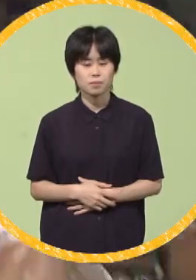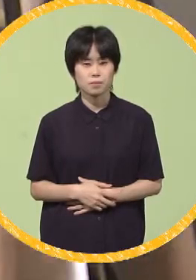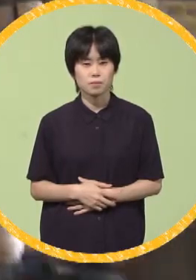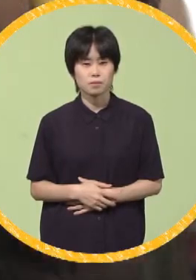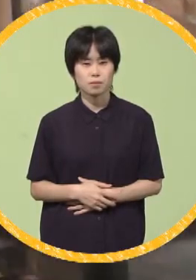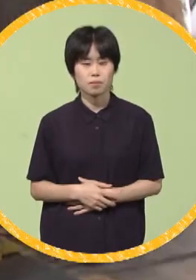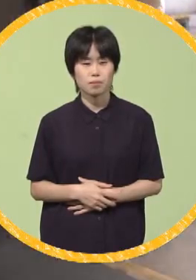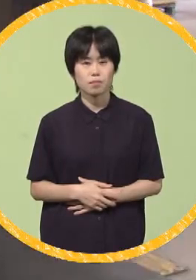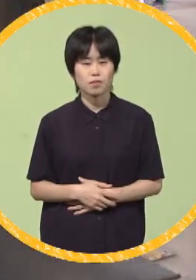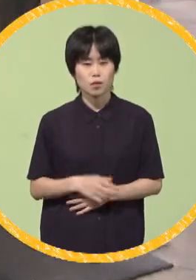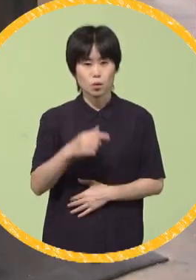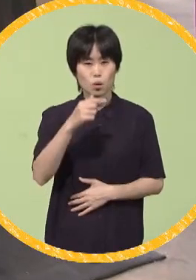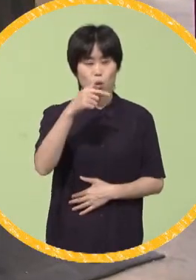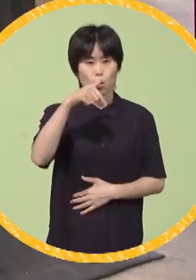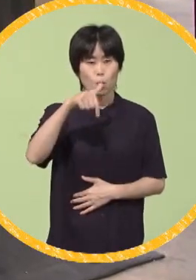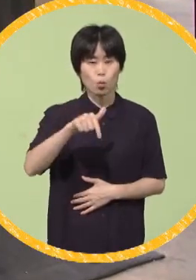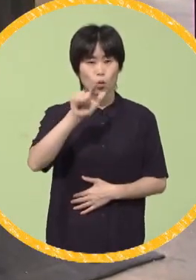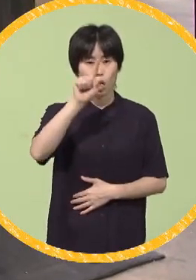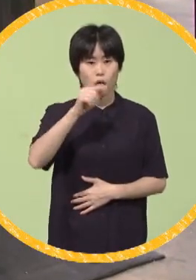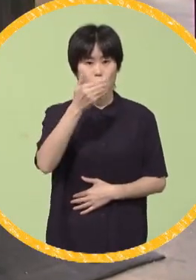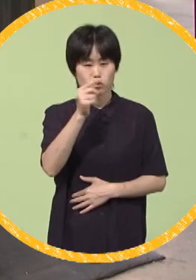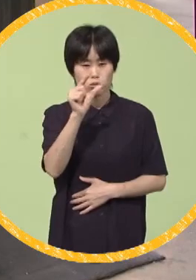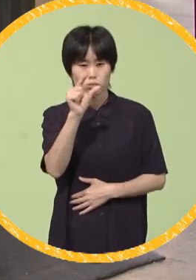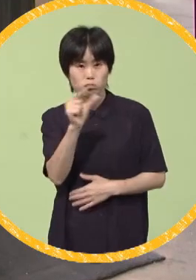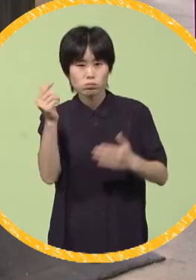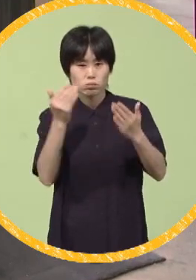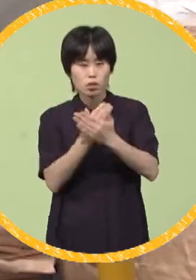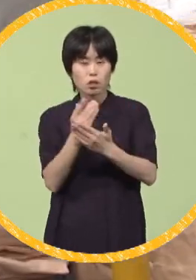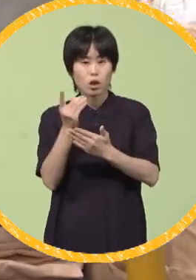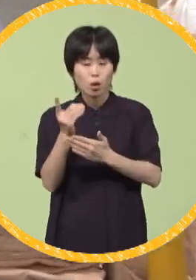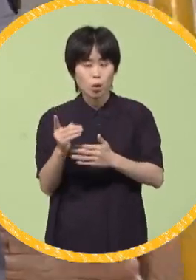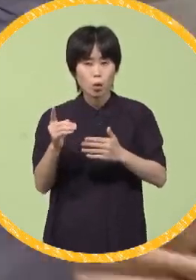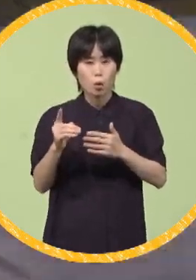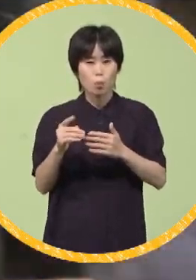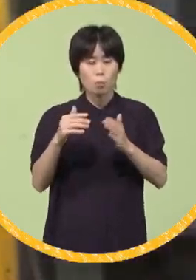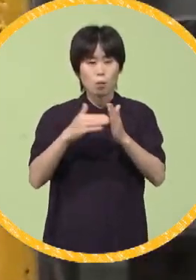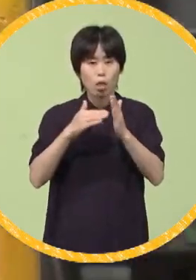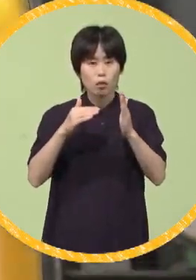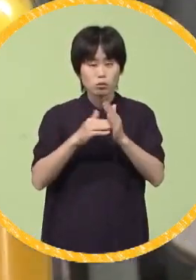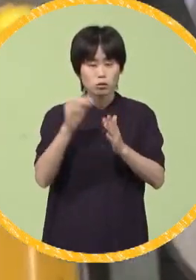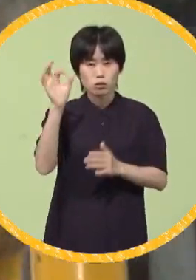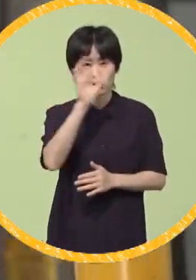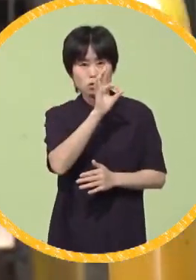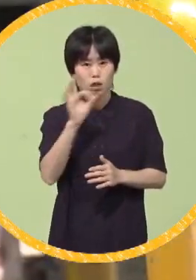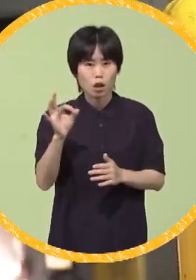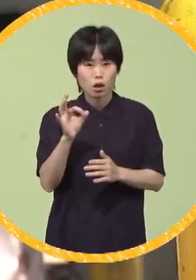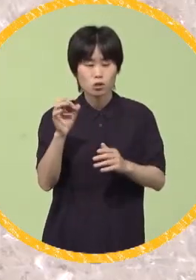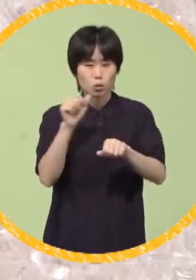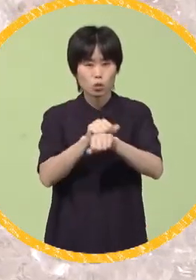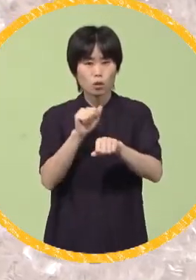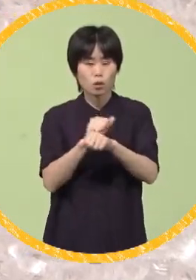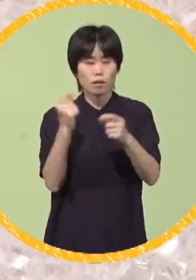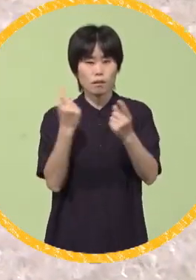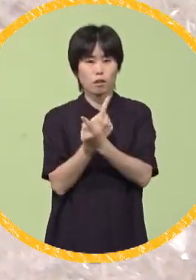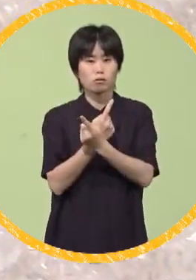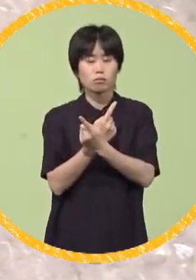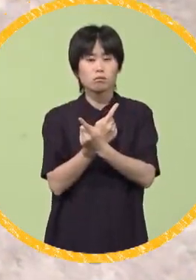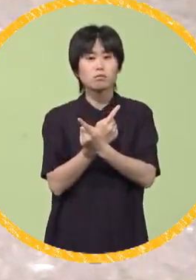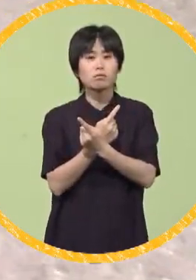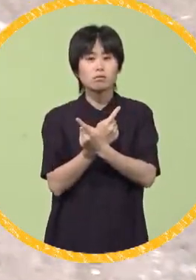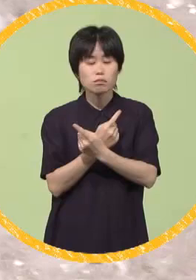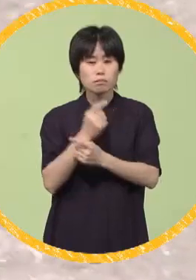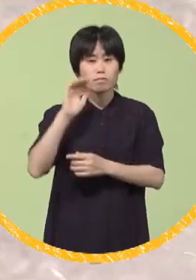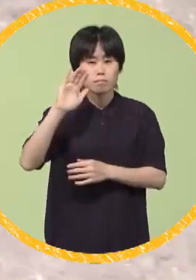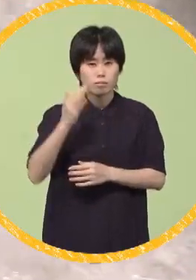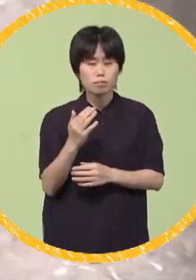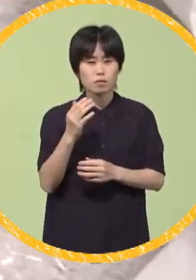こうしてフレーク状になったペットボトルはプラスチック製品の原材料として再利用されますが、酸分別がされていない